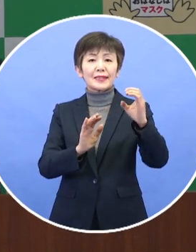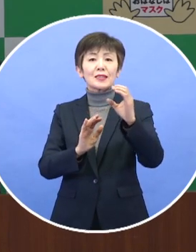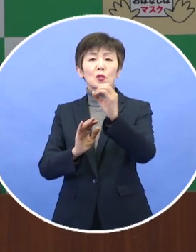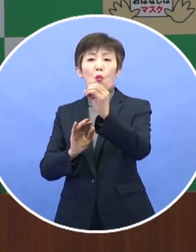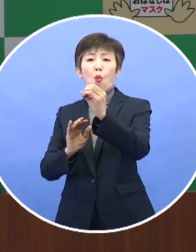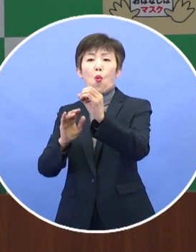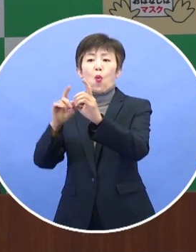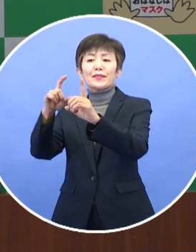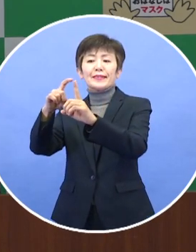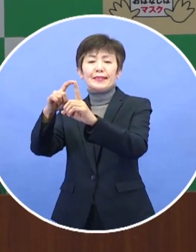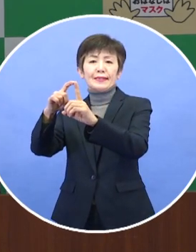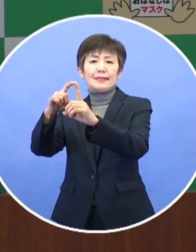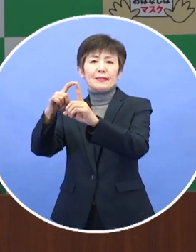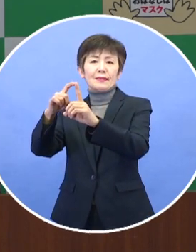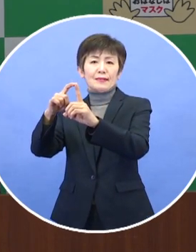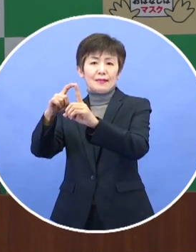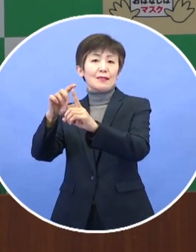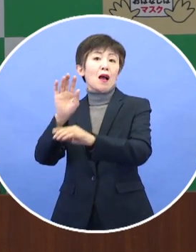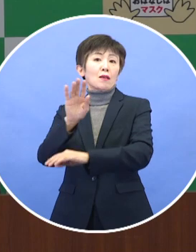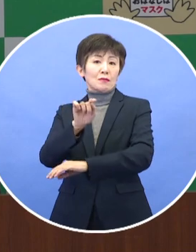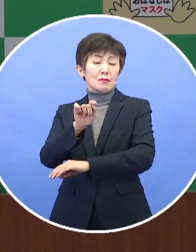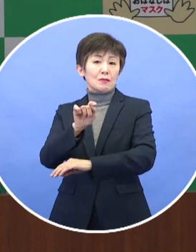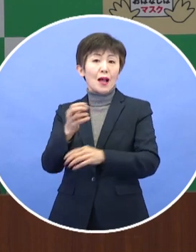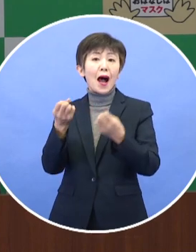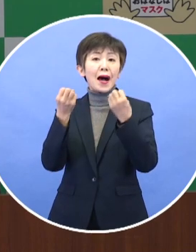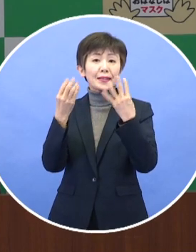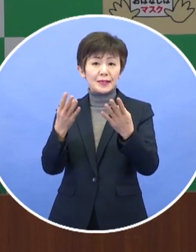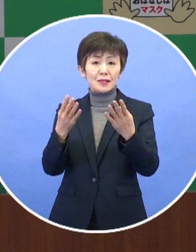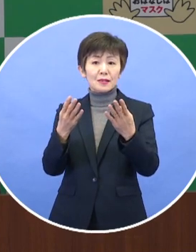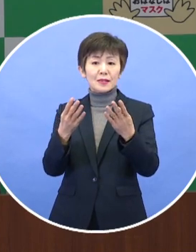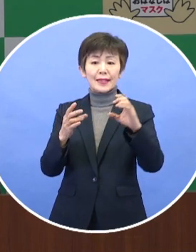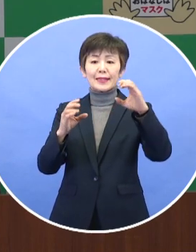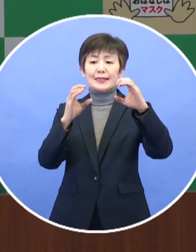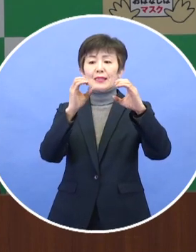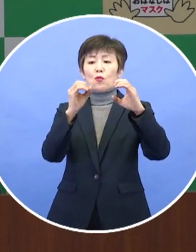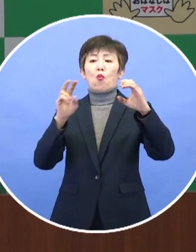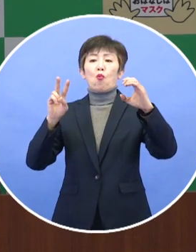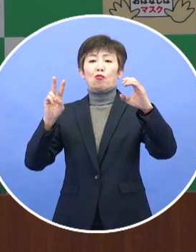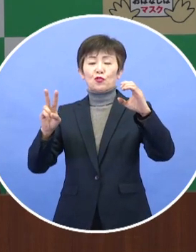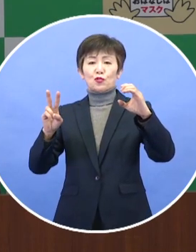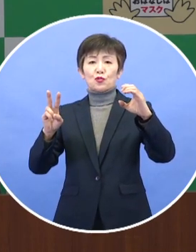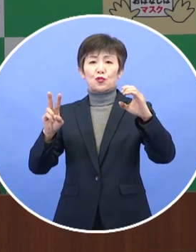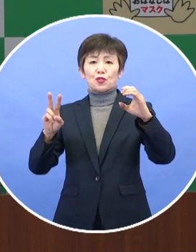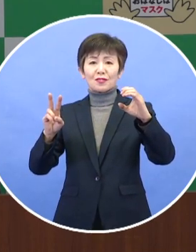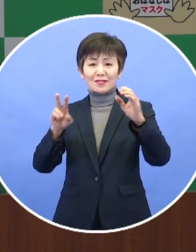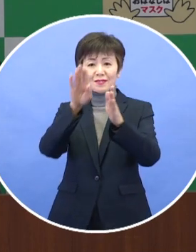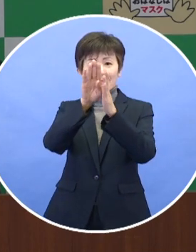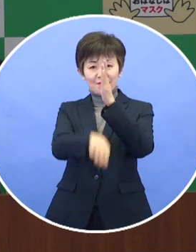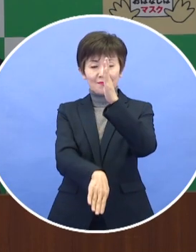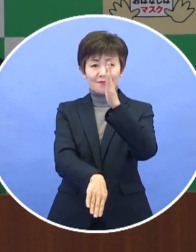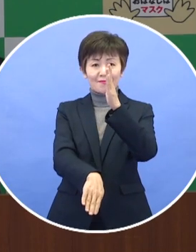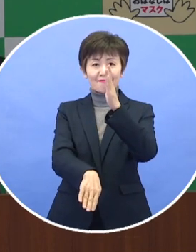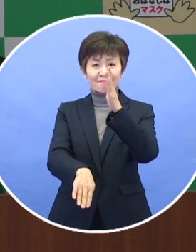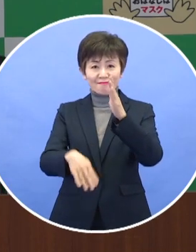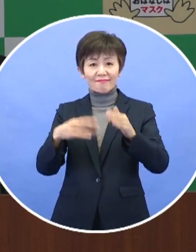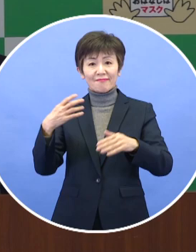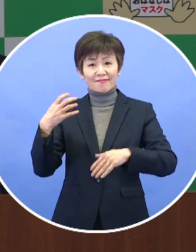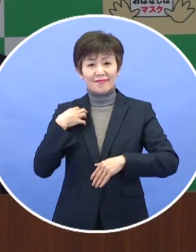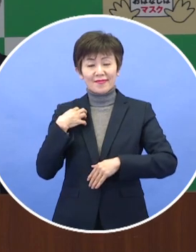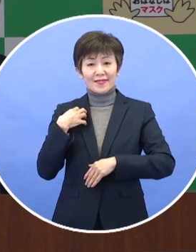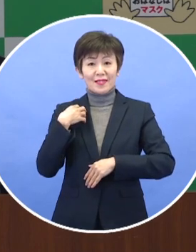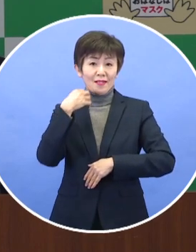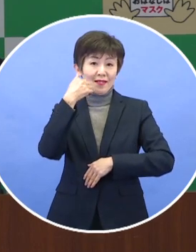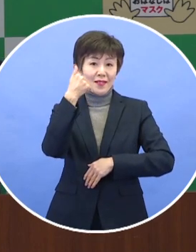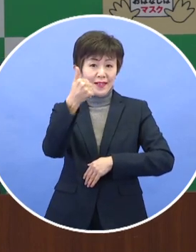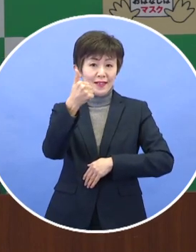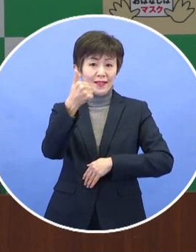井君というのがやってもらってますが、新たにカーボンニュートラルディレクターというのを配置をいたします。本人もぜひ